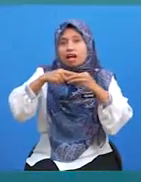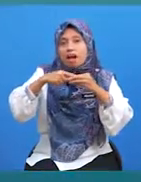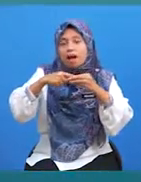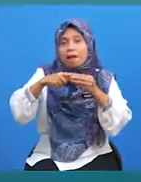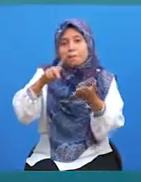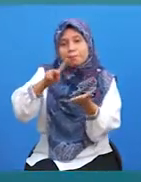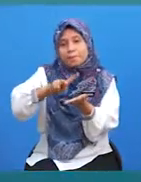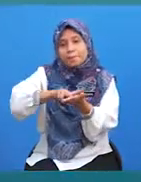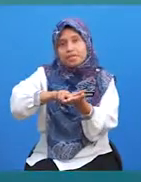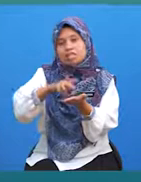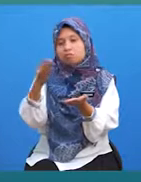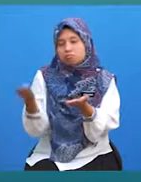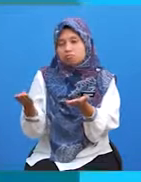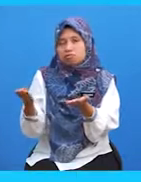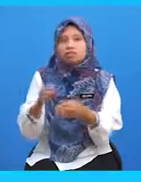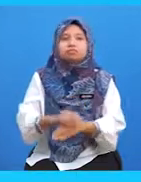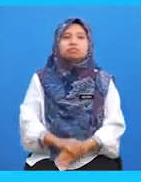peribahasa.